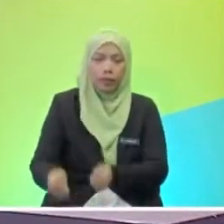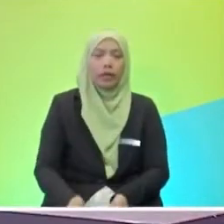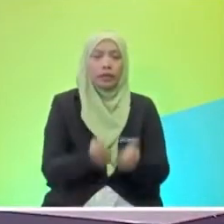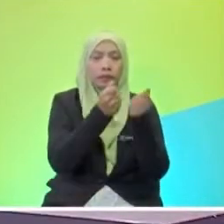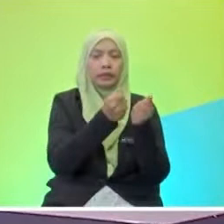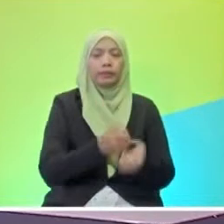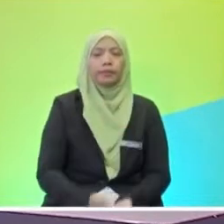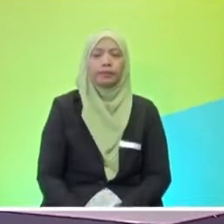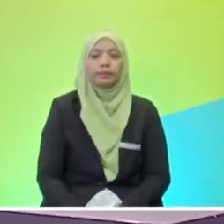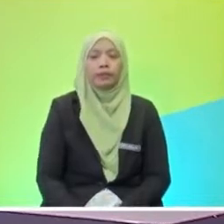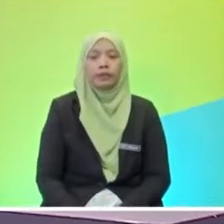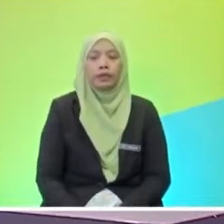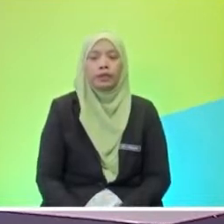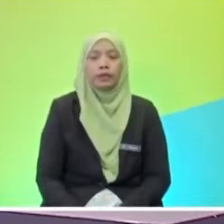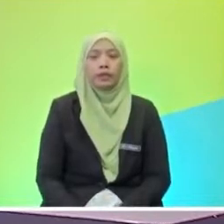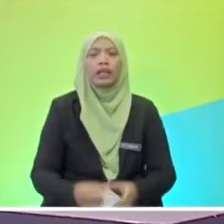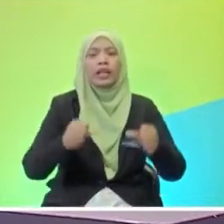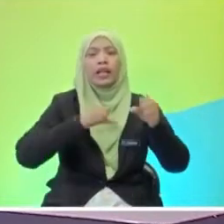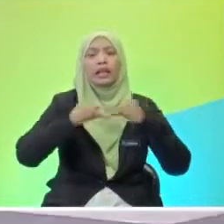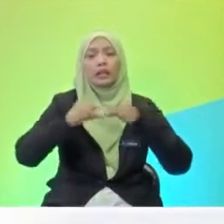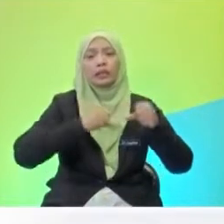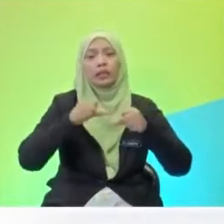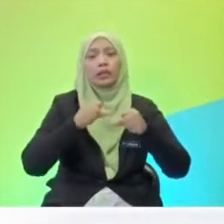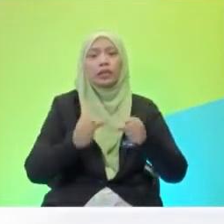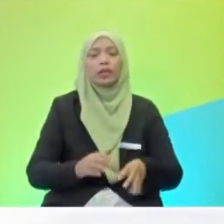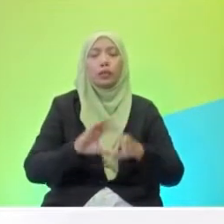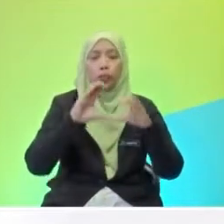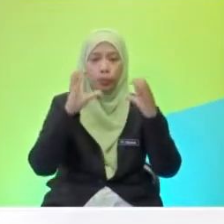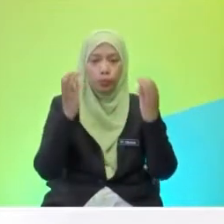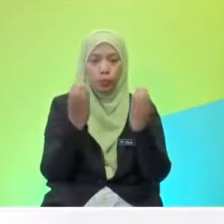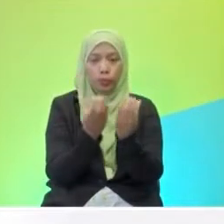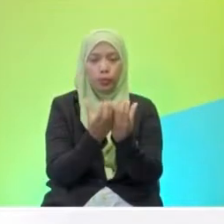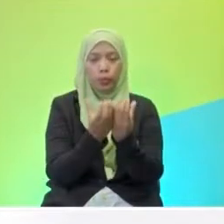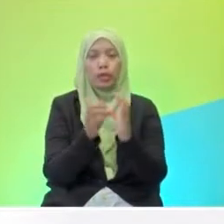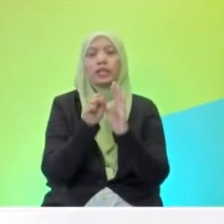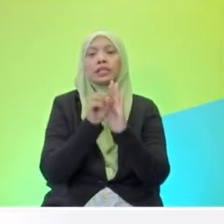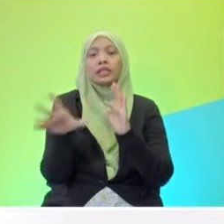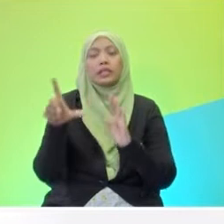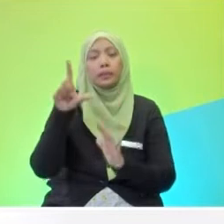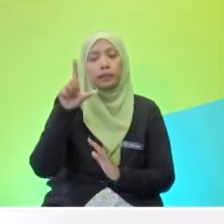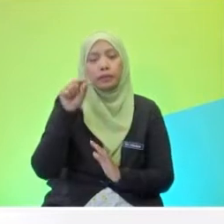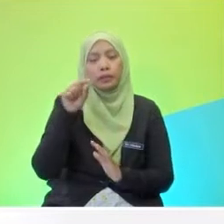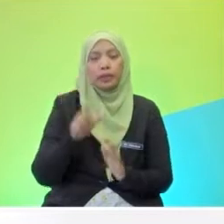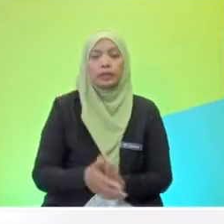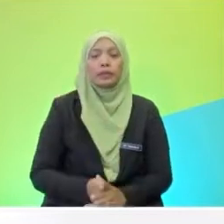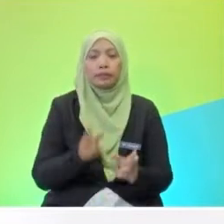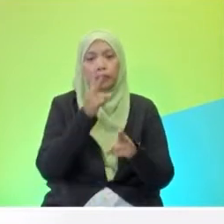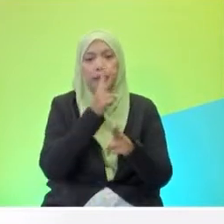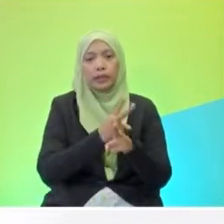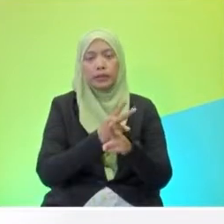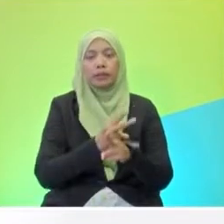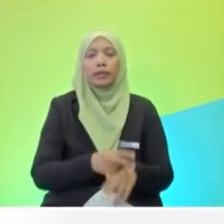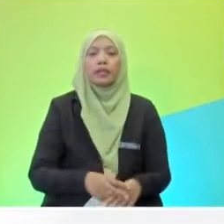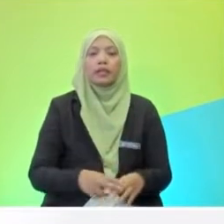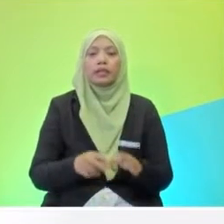tadi oke activity melibatkan pengumpulan penghantaran penyimpanan sistem perpecah